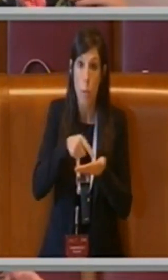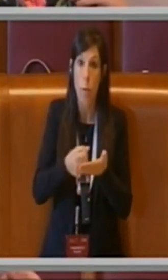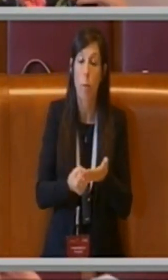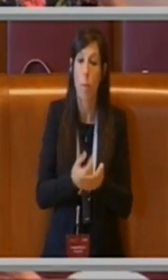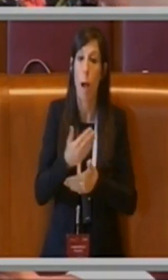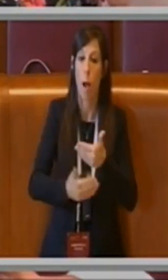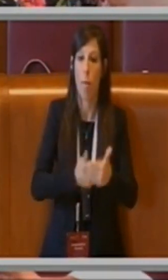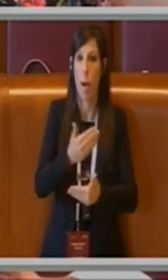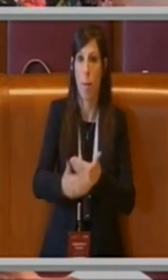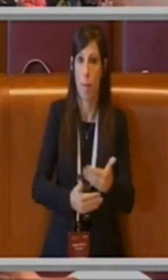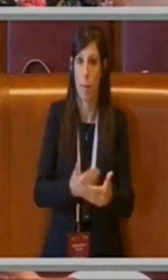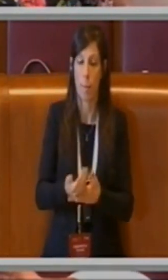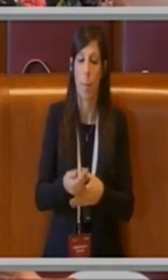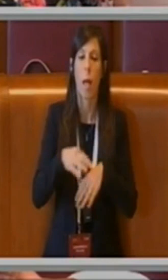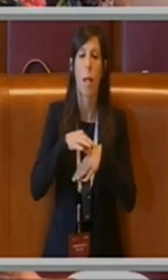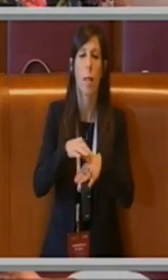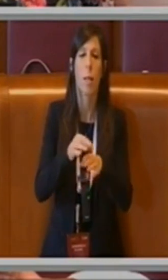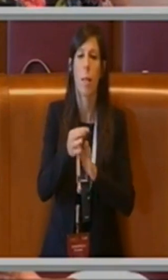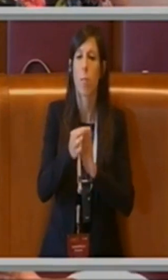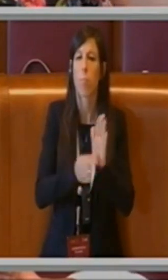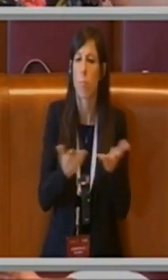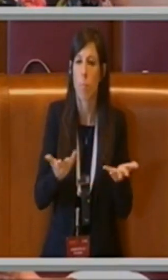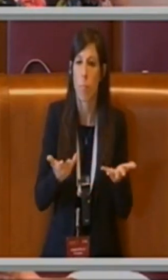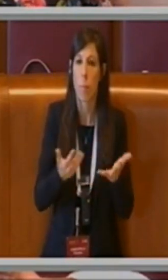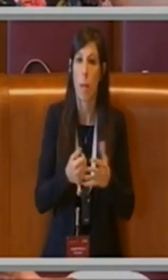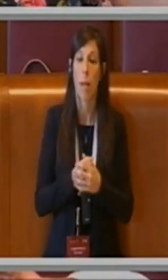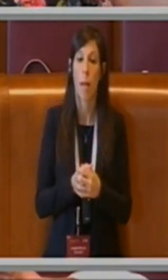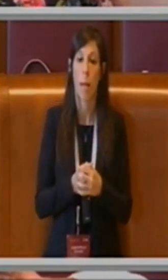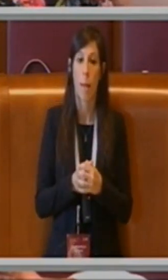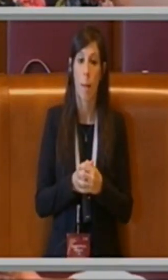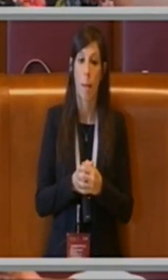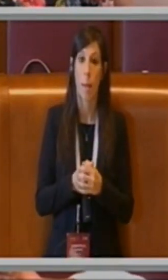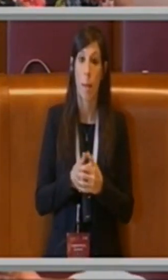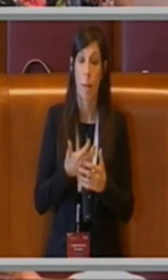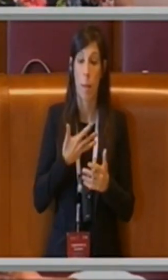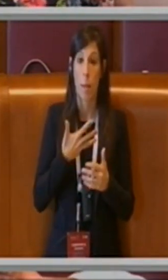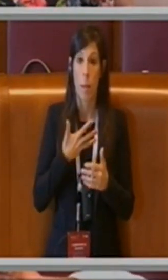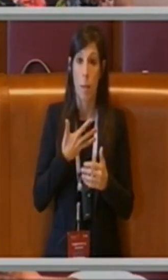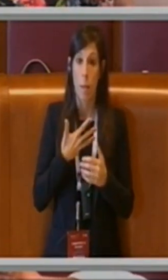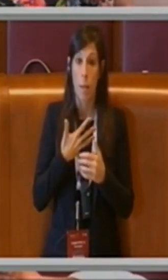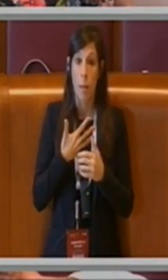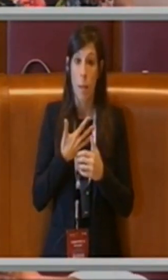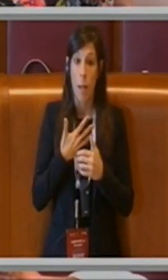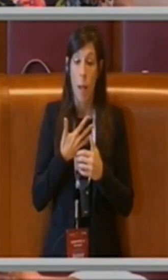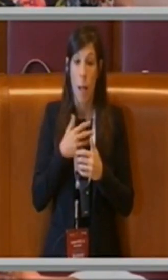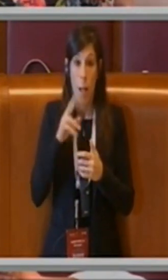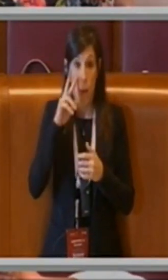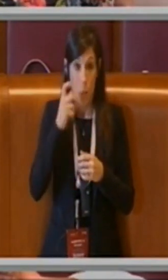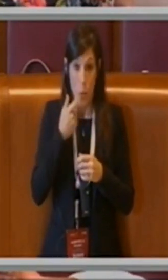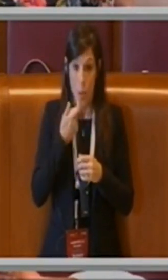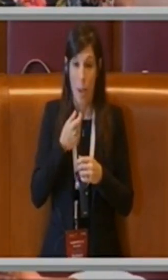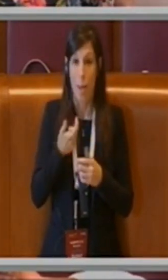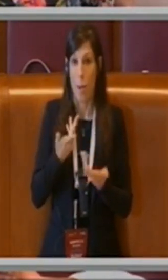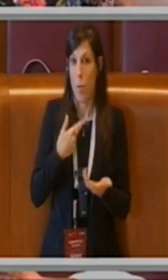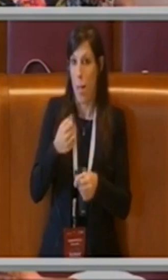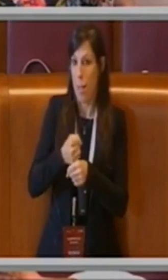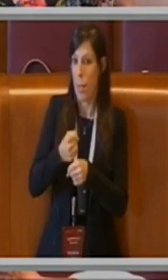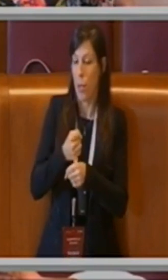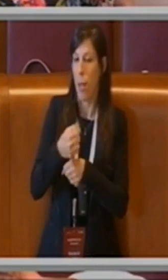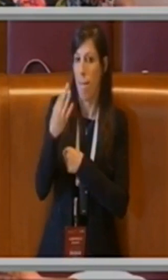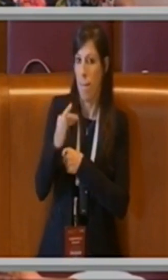sono le linee guida? Le linee guida sono di trovare l'artigianato di pregio